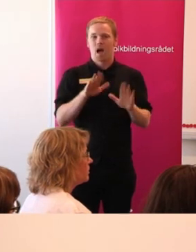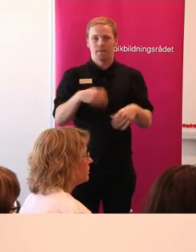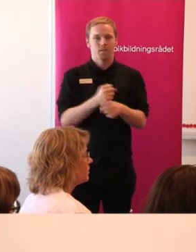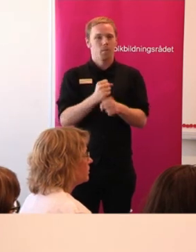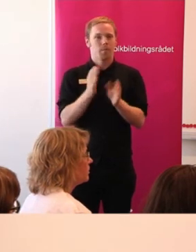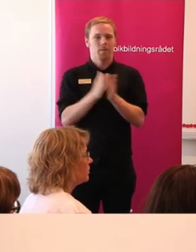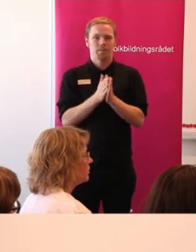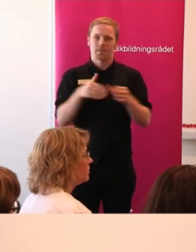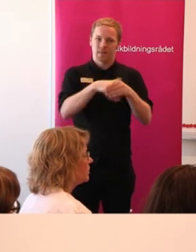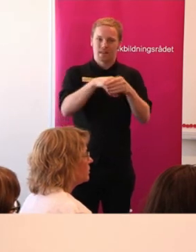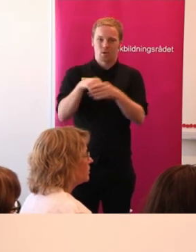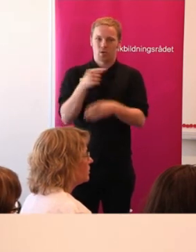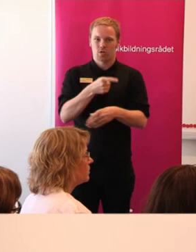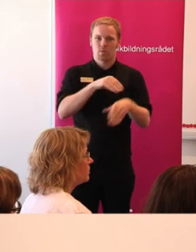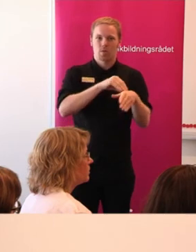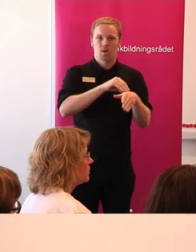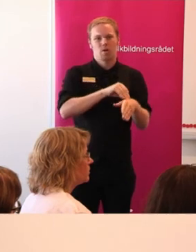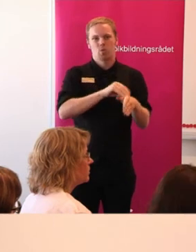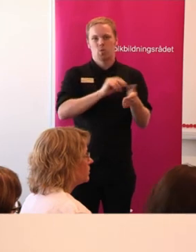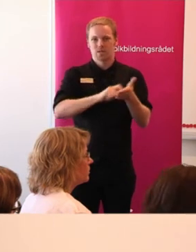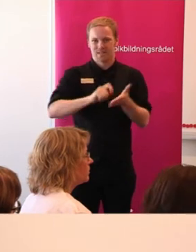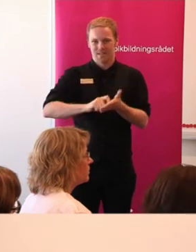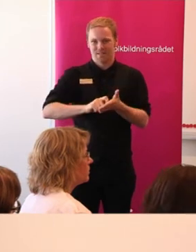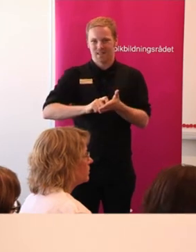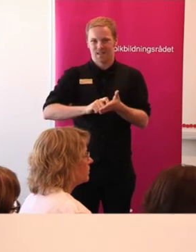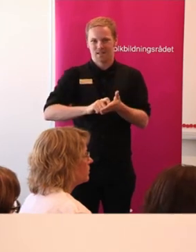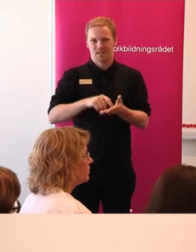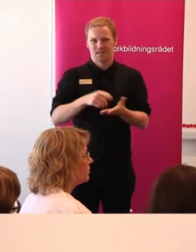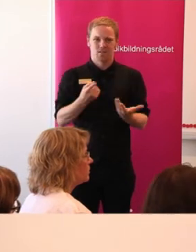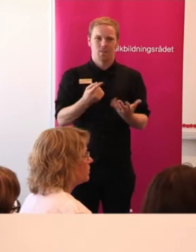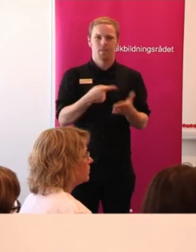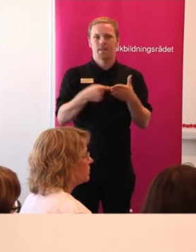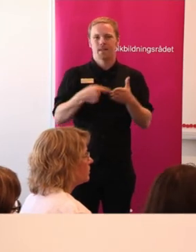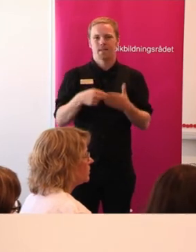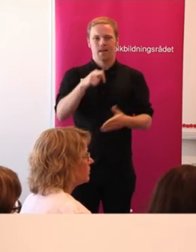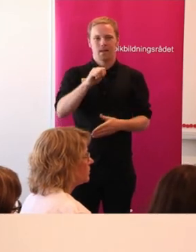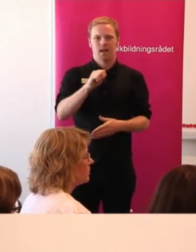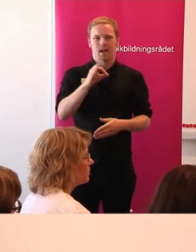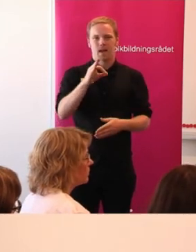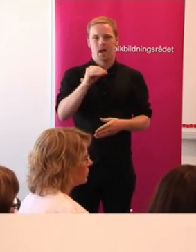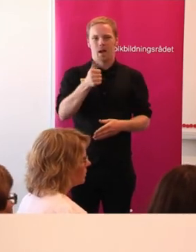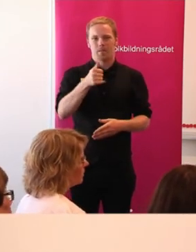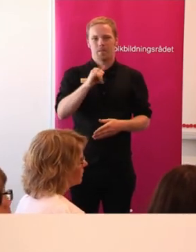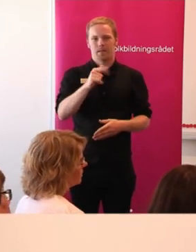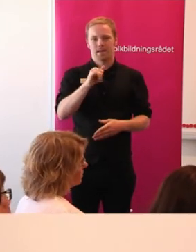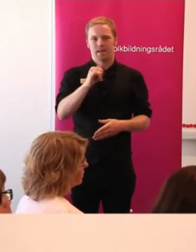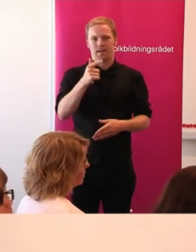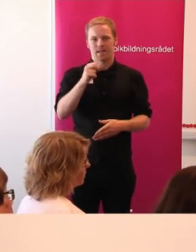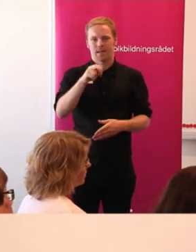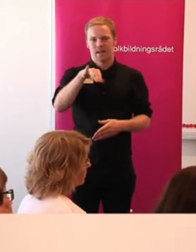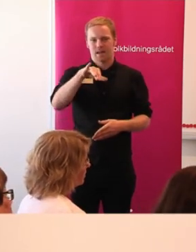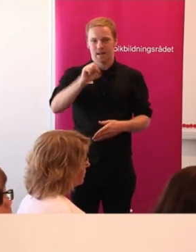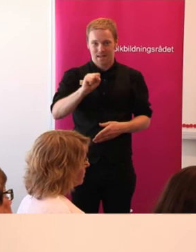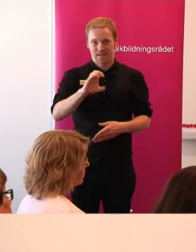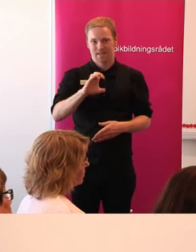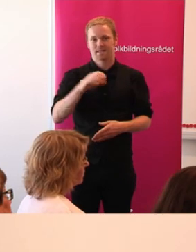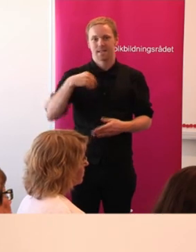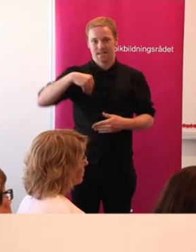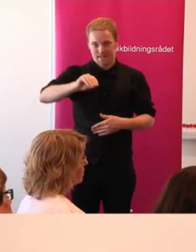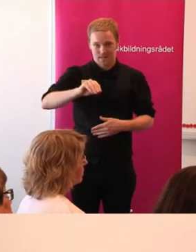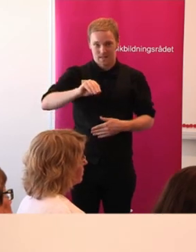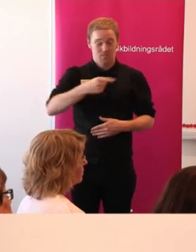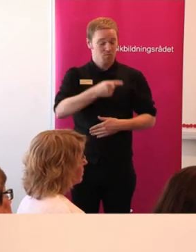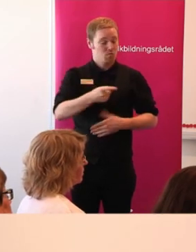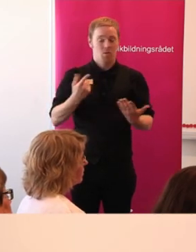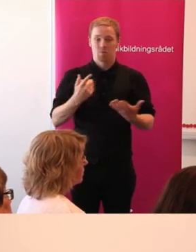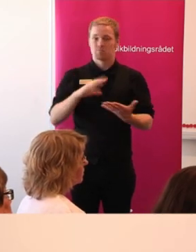Mm. Och det kallas för rehabiliteringsinsatser. Men som också ska leda till den här satsen. Och de var också väldigt framgångsrika.